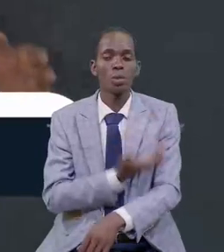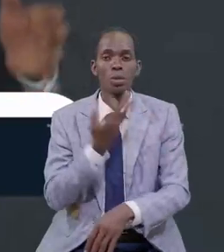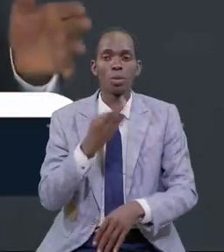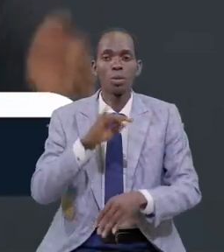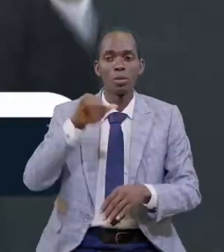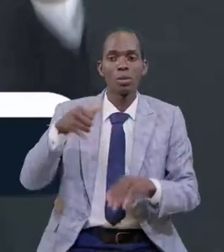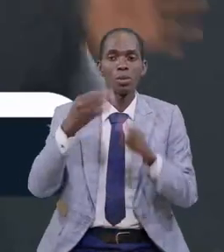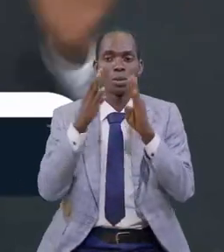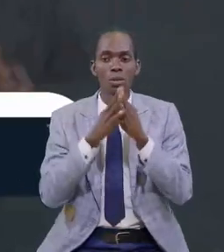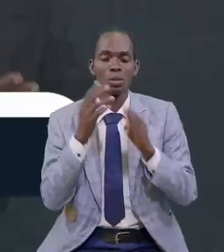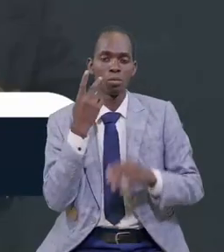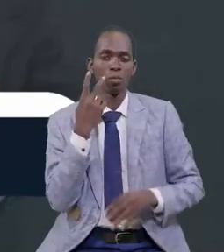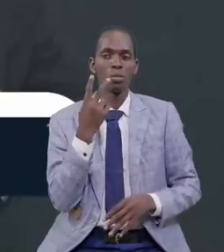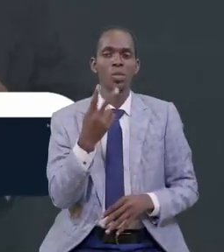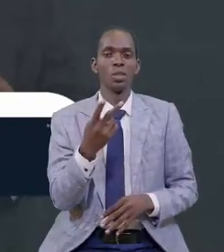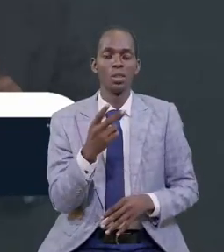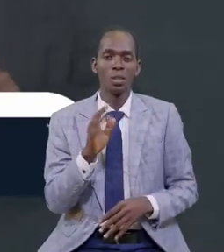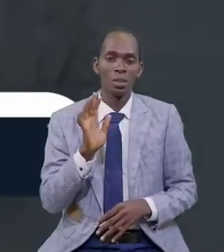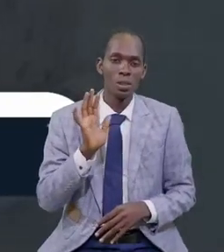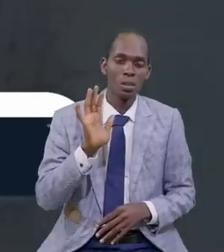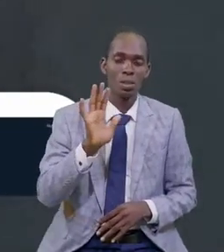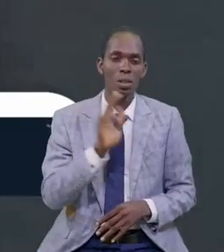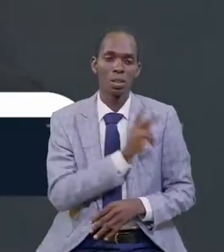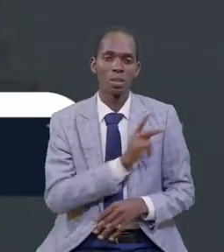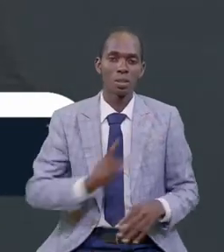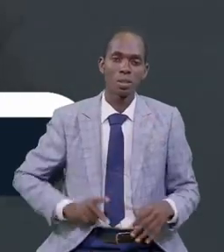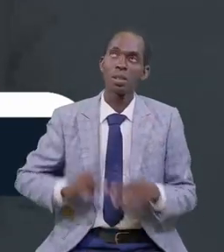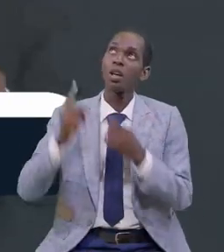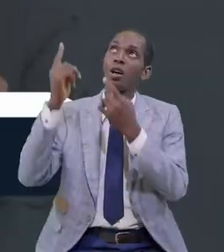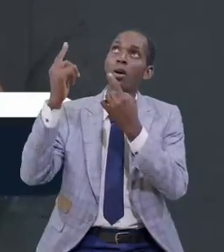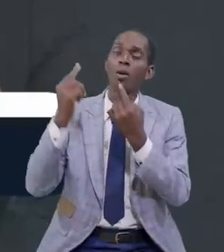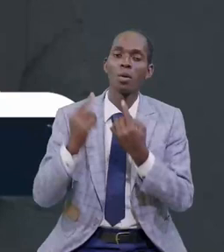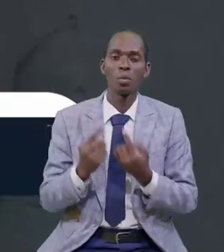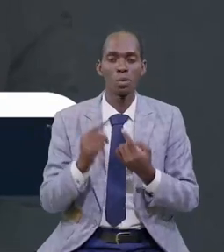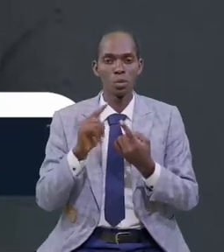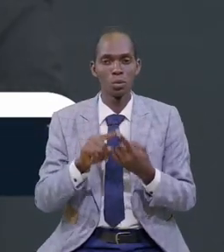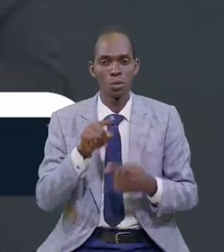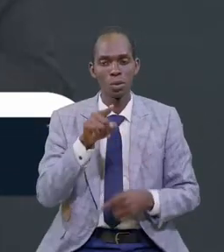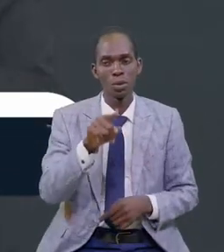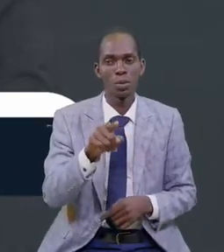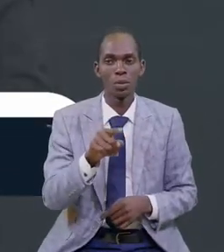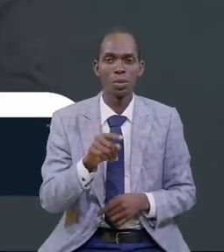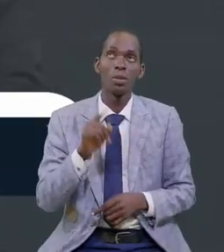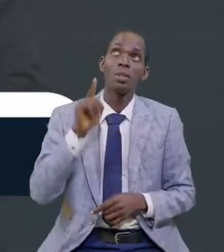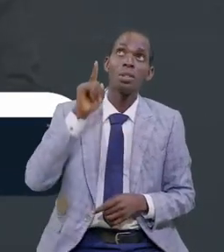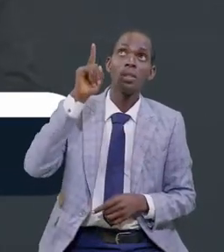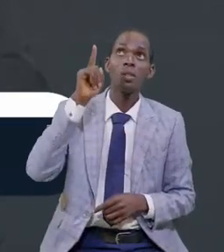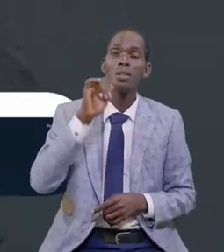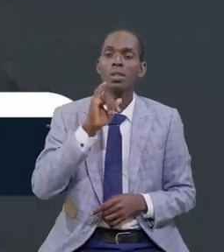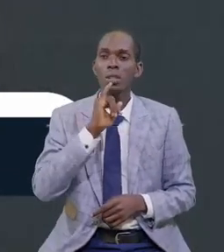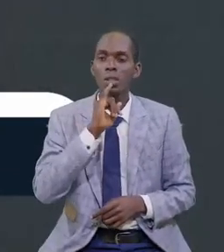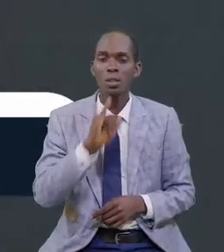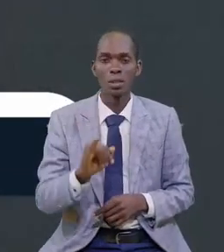de Jérusalem voici ton roi vient à toi il est